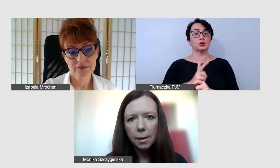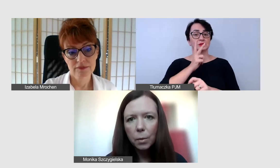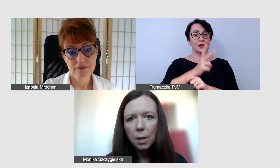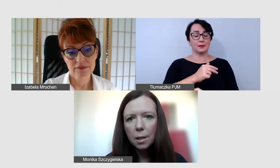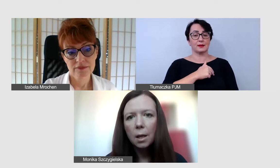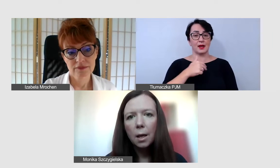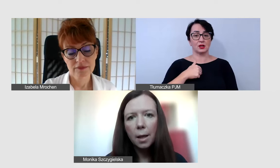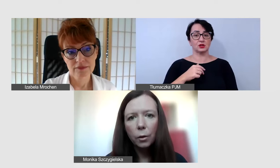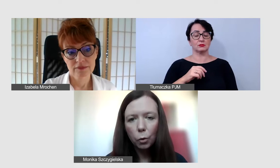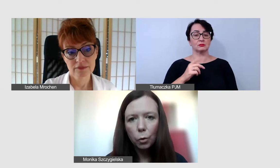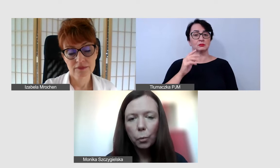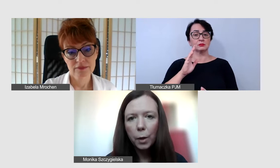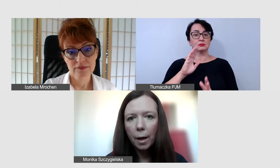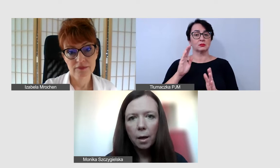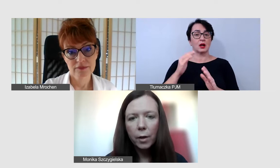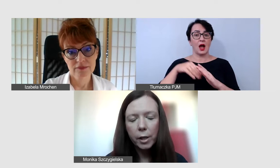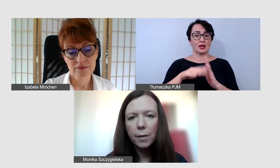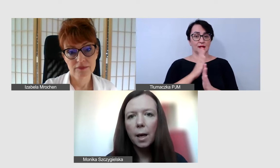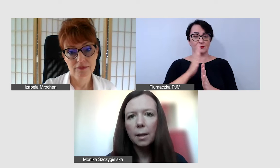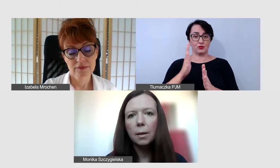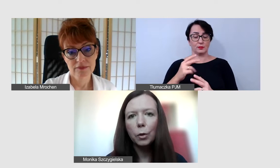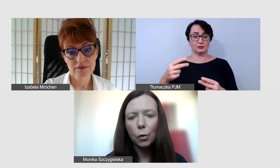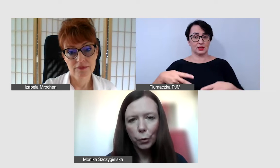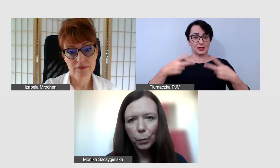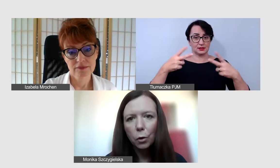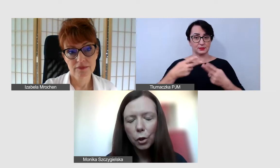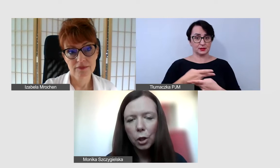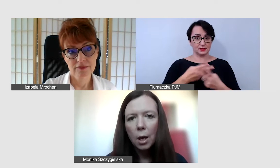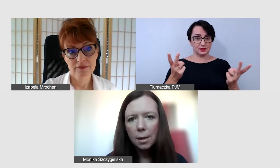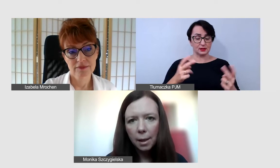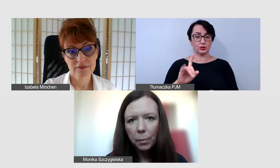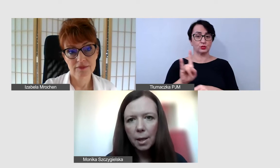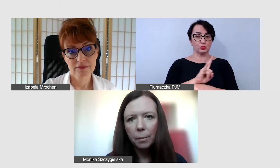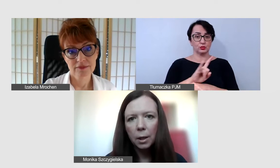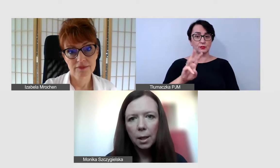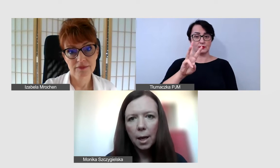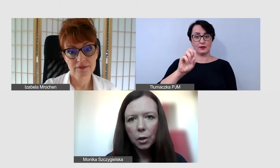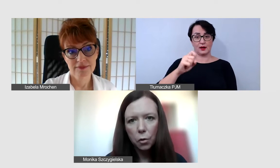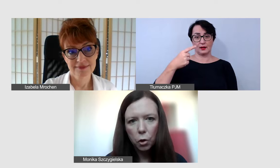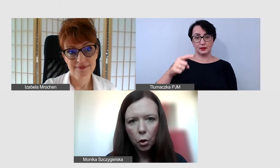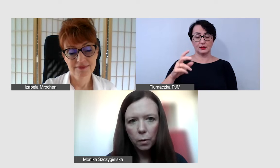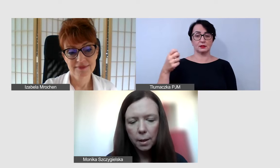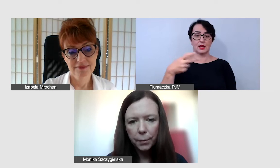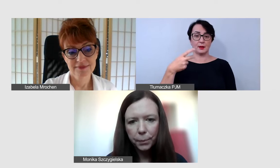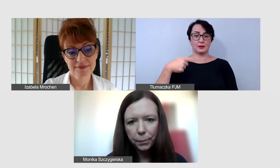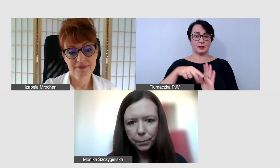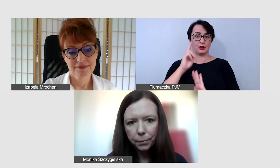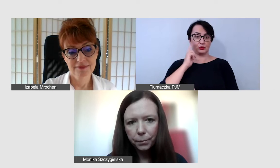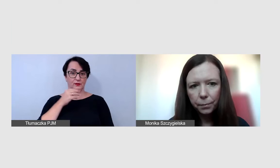transmisji na YouTubie Warszawskiej Akademii Dostępności z napisami dla niesłyszących.